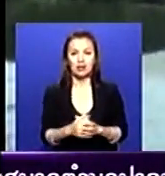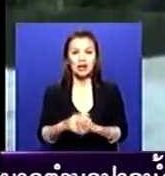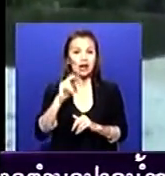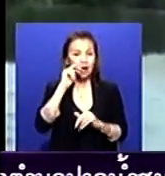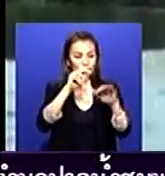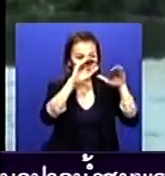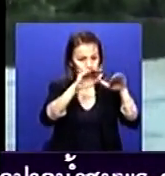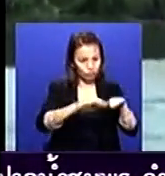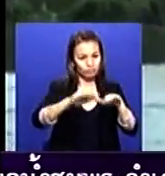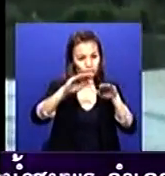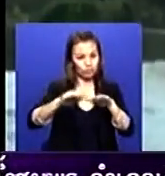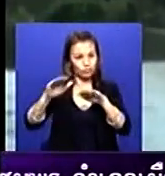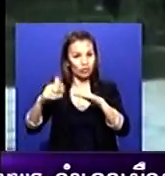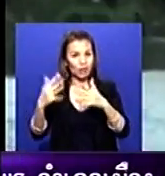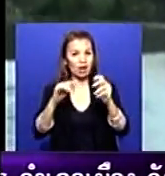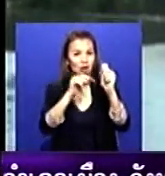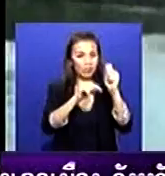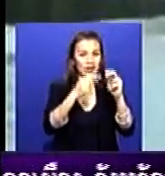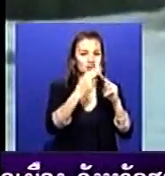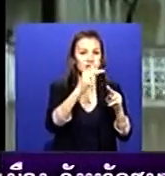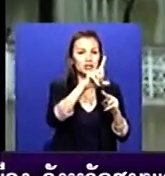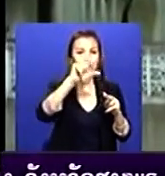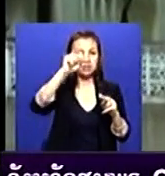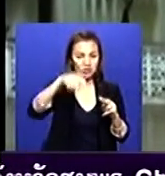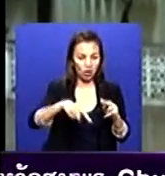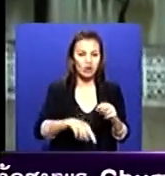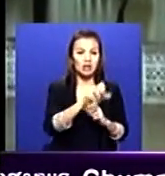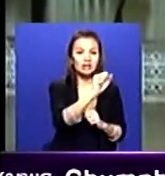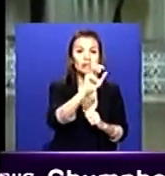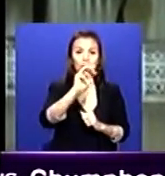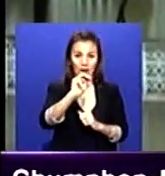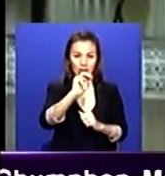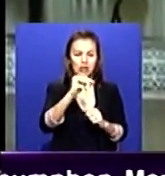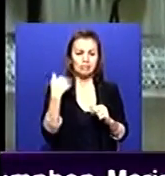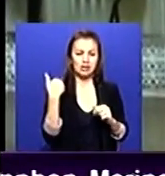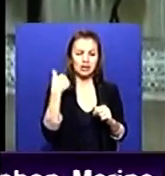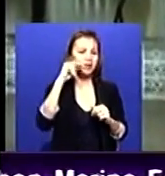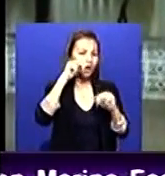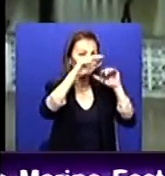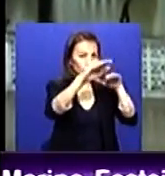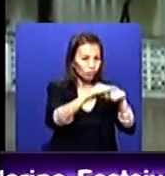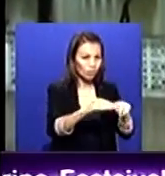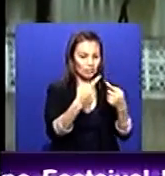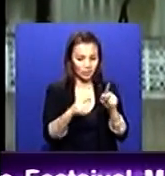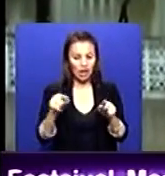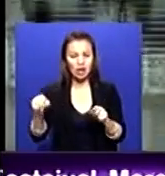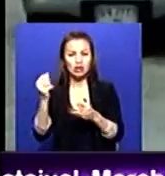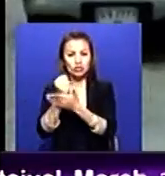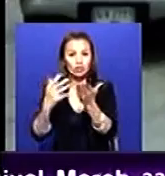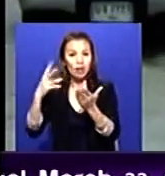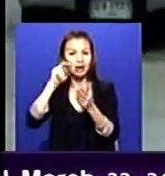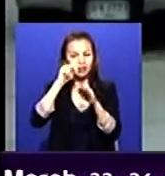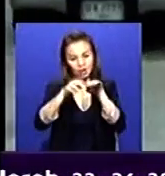แล้วโดยเฉพาะอำเภอรือสอและอำเภอสุไหงปาดีแต่ยังคงมีพื้นที่ที่ได้รับผลกระทบด้วยส่วนใหญ่เป็นพื้นที่รา